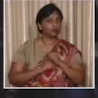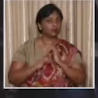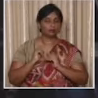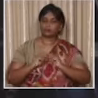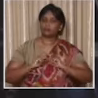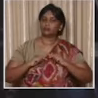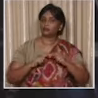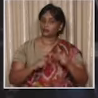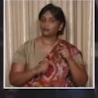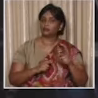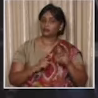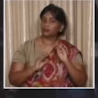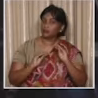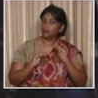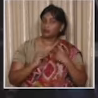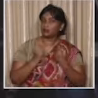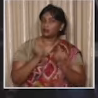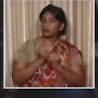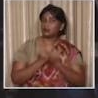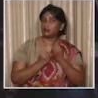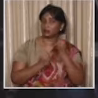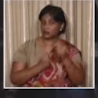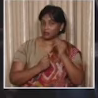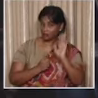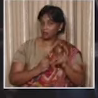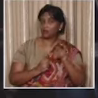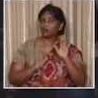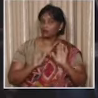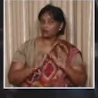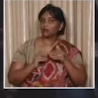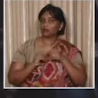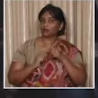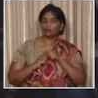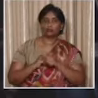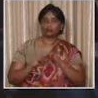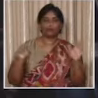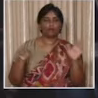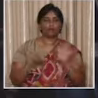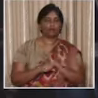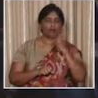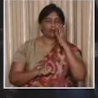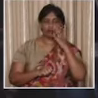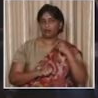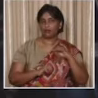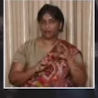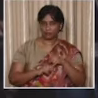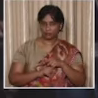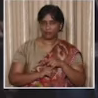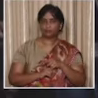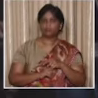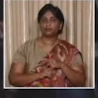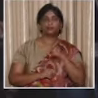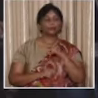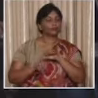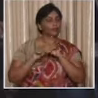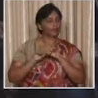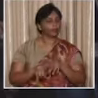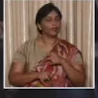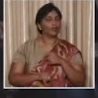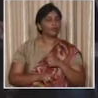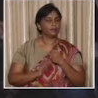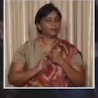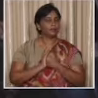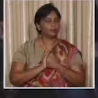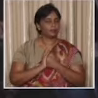ක්‍රියාත්මක කරන්න යම් ප්‍රතිපාදනයක් ඇති කළ යුතුව තිබුණා. නමුත් ඒක සම්පූර්ණයෙන්ම අමතක කළා දාලා තියෙනවා. ඒ වගේම තමයි